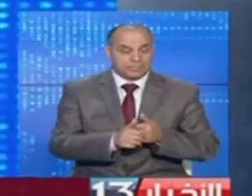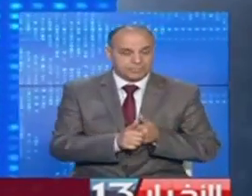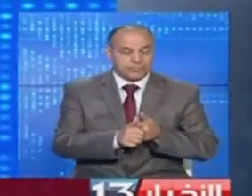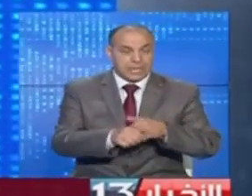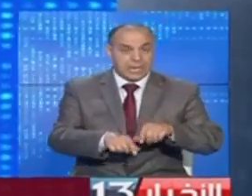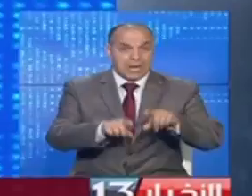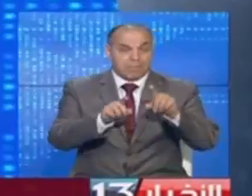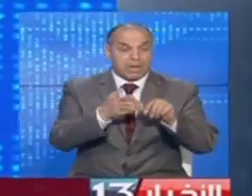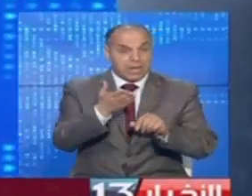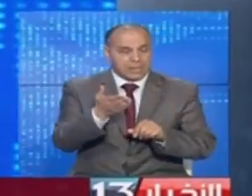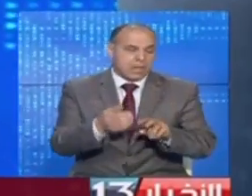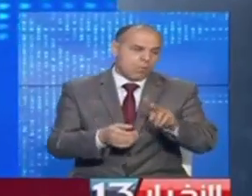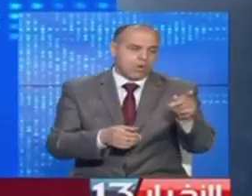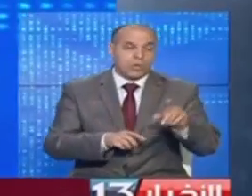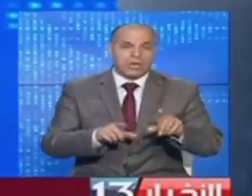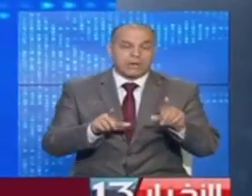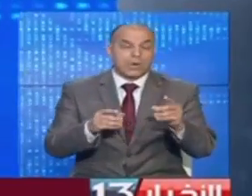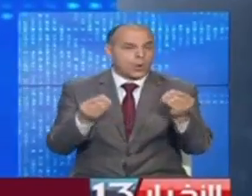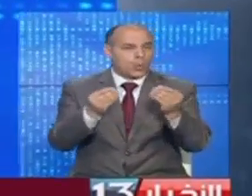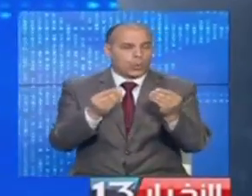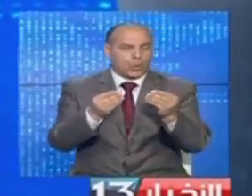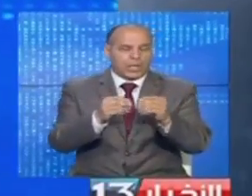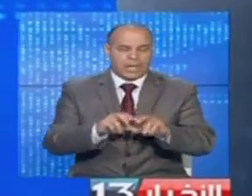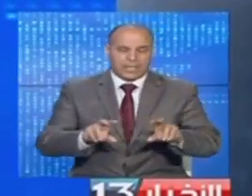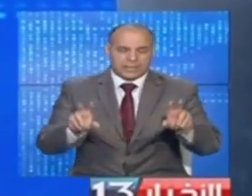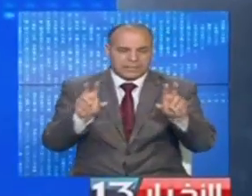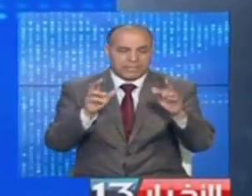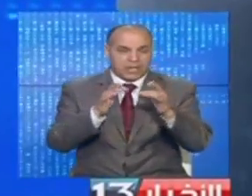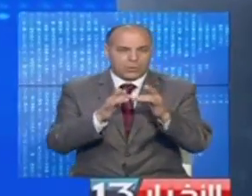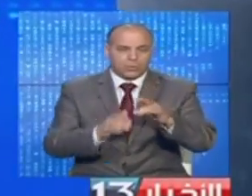ونشير إلى أنه بإمكانكم متابعة هذه النشرة وغيرها من الأخبار على